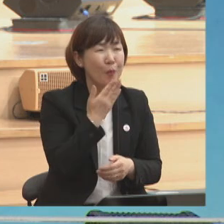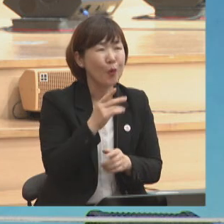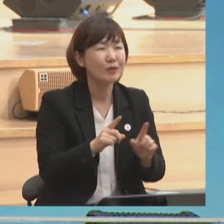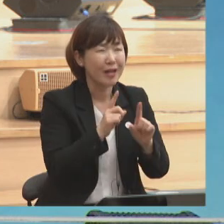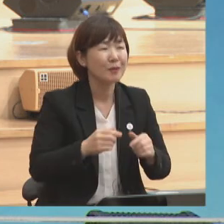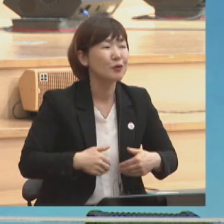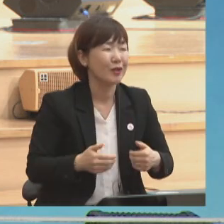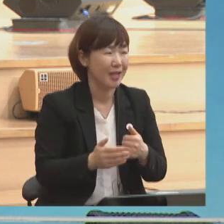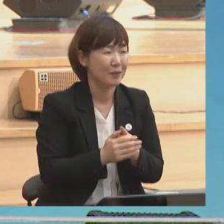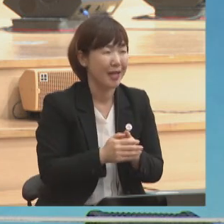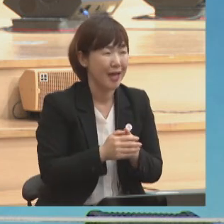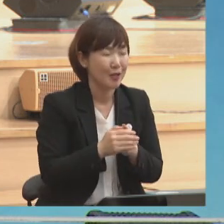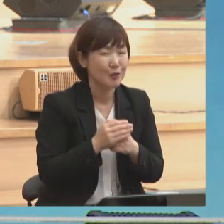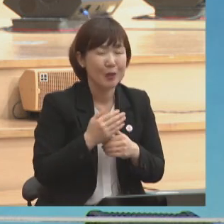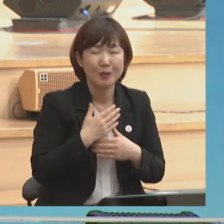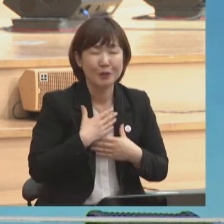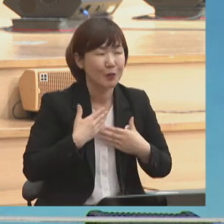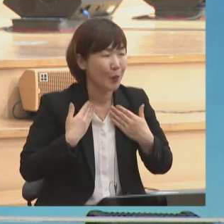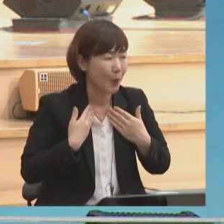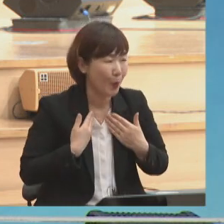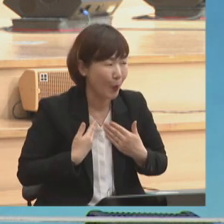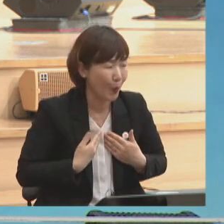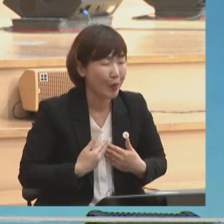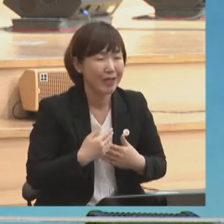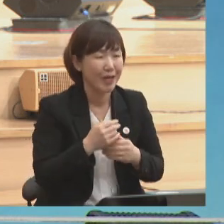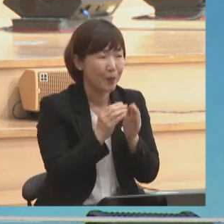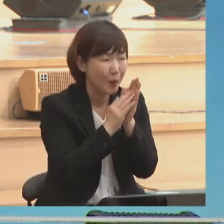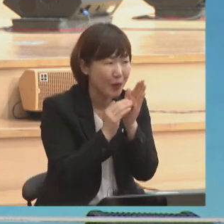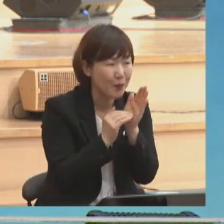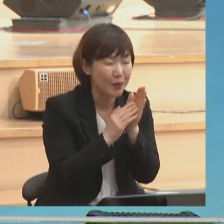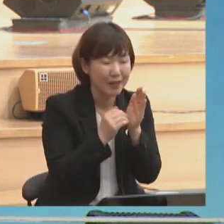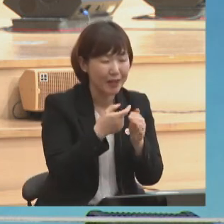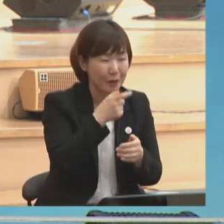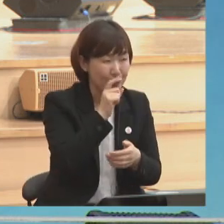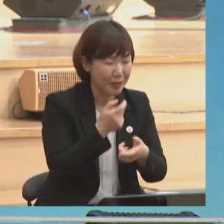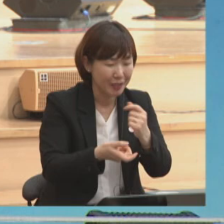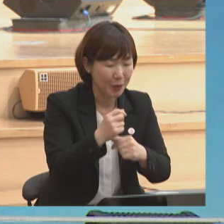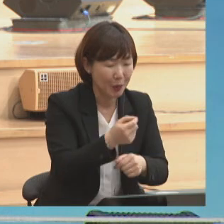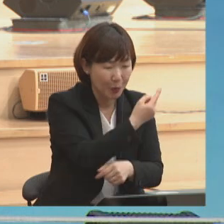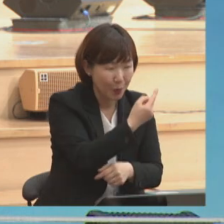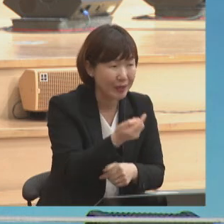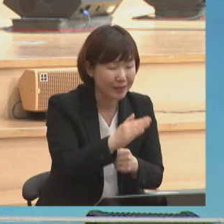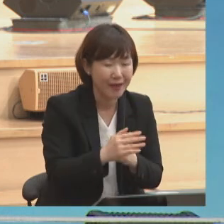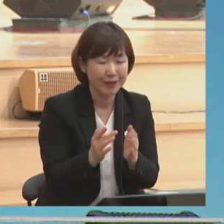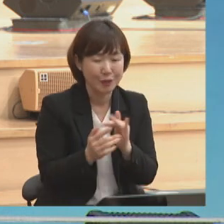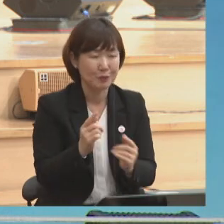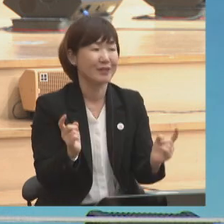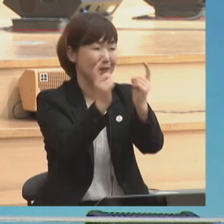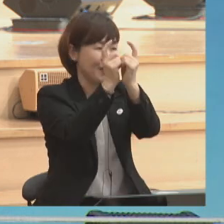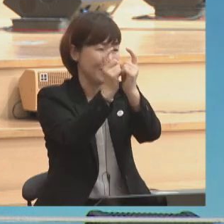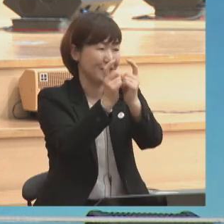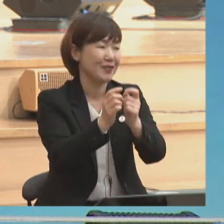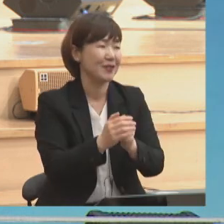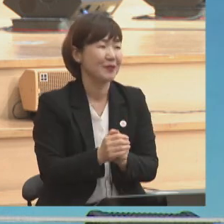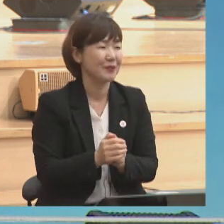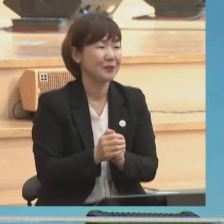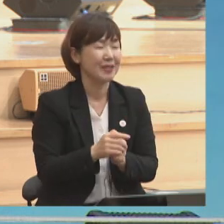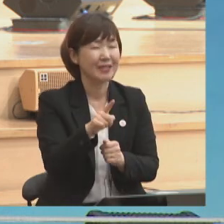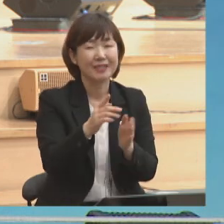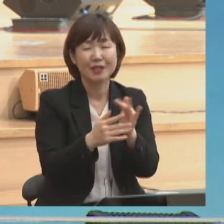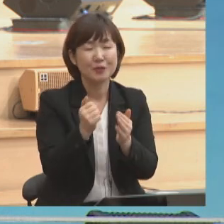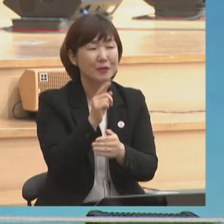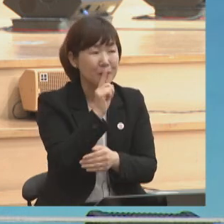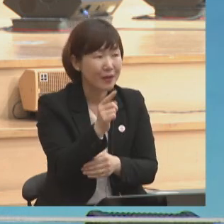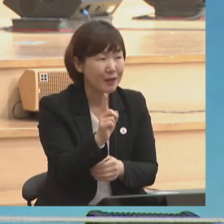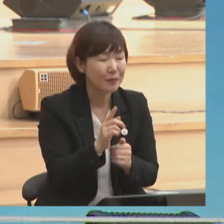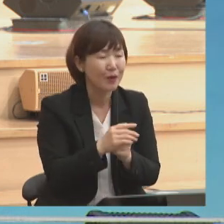조용히 물길로 온 거예요. 그런데 예수님이 이렇게 떡 마주친 거예요. 그런데 예수님이 뭐라고요? 물 좀 달라.